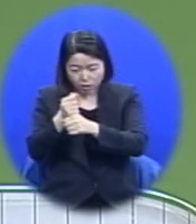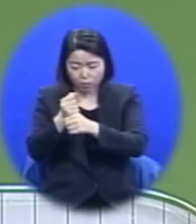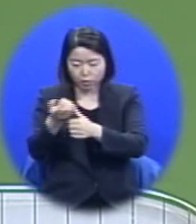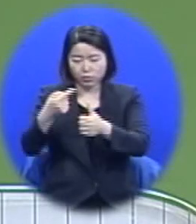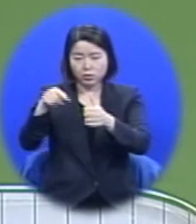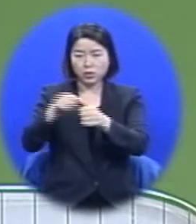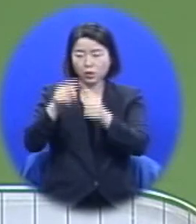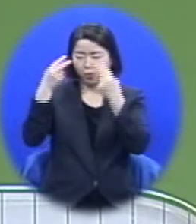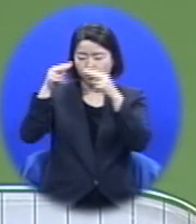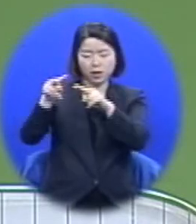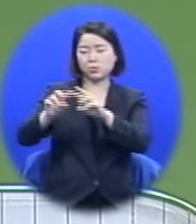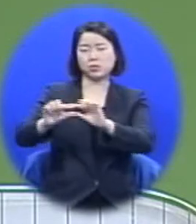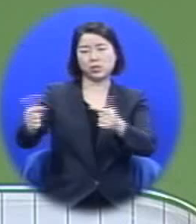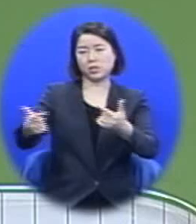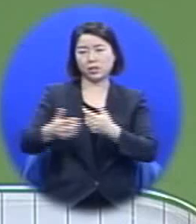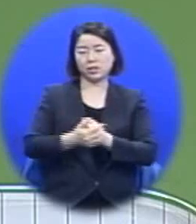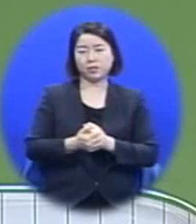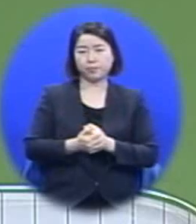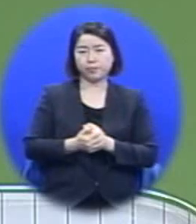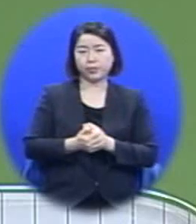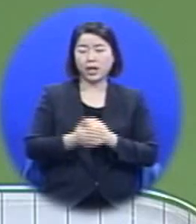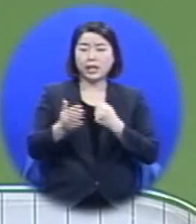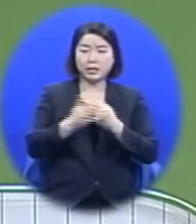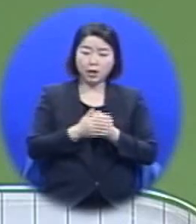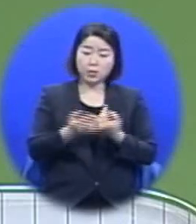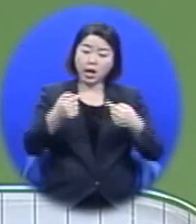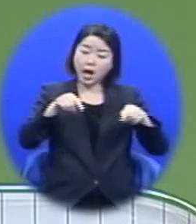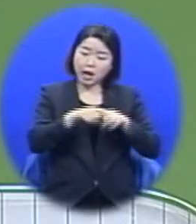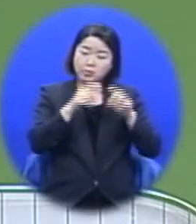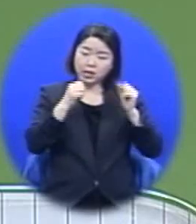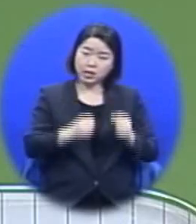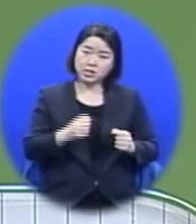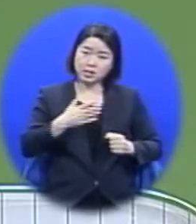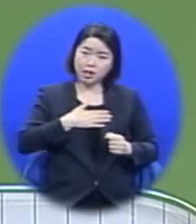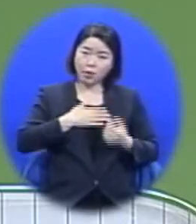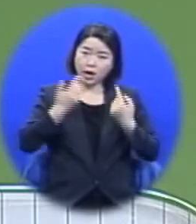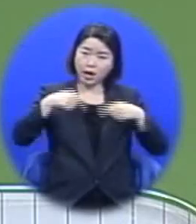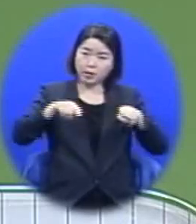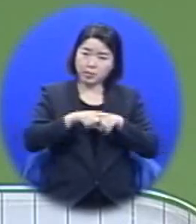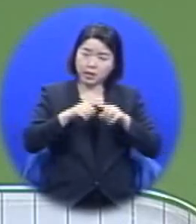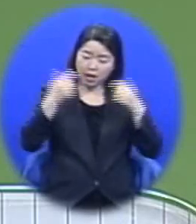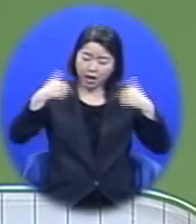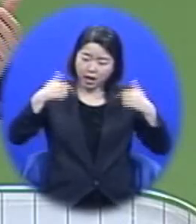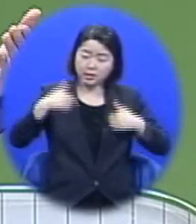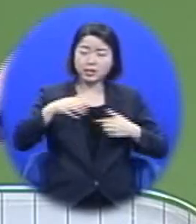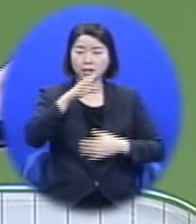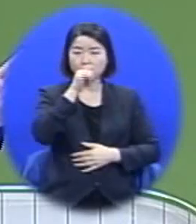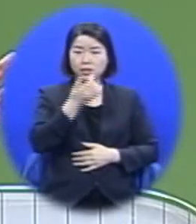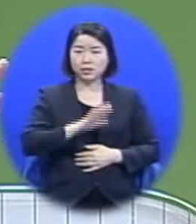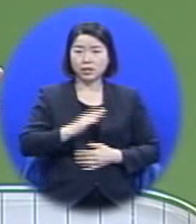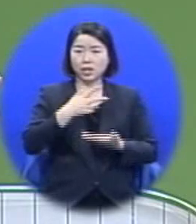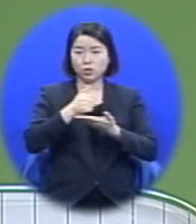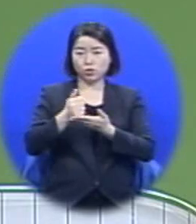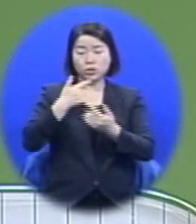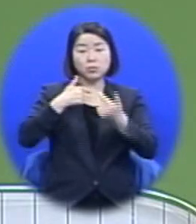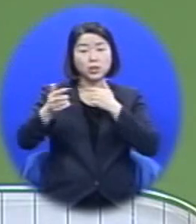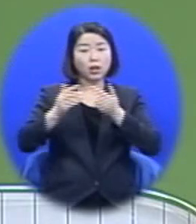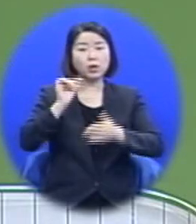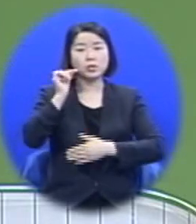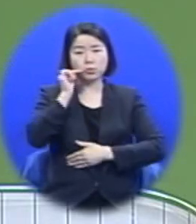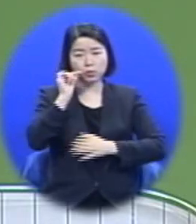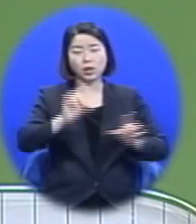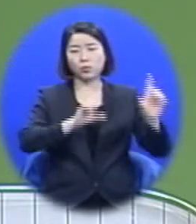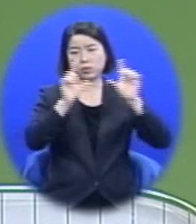않는겁니다 그래서 함께 계신데 넣을 다 와 같이 계셨는데 나는 주님을 전혀 경험하지 못하고 사는